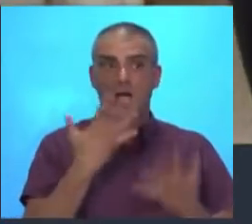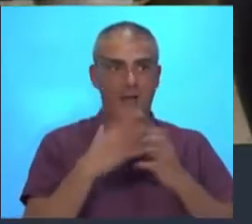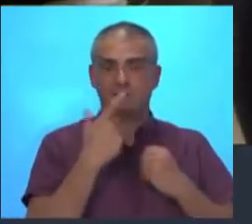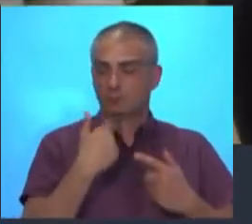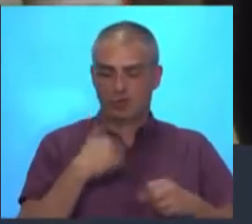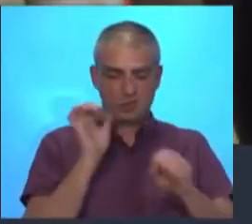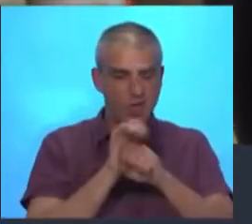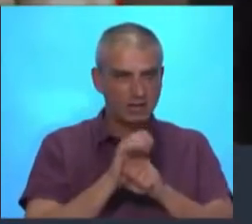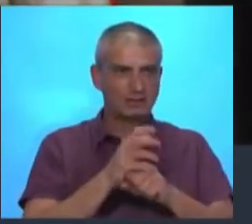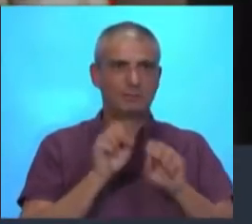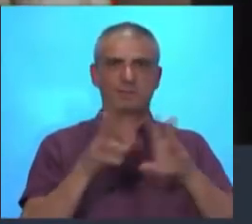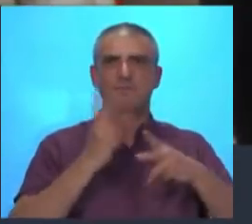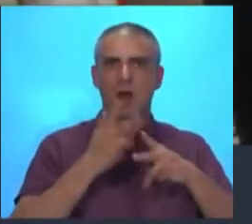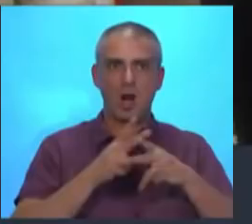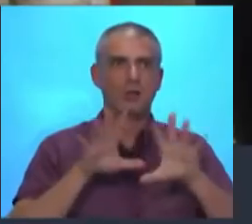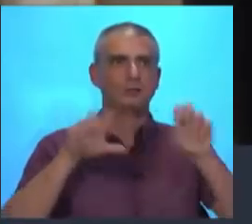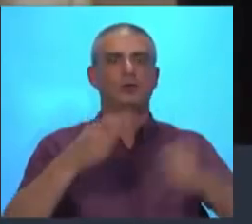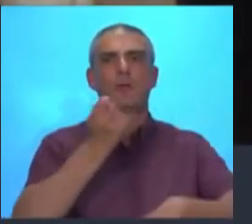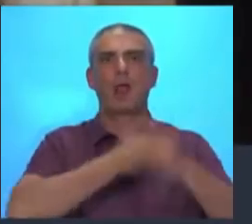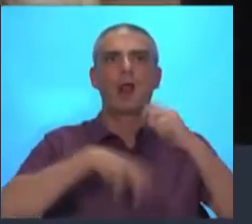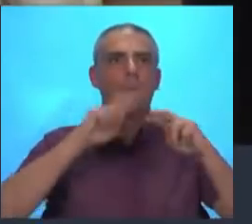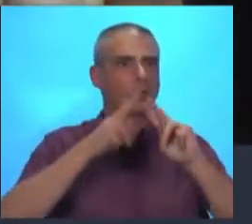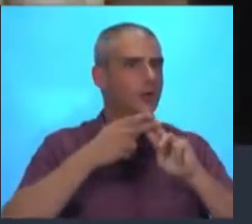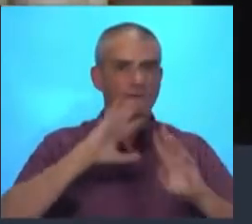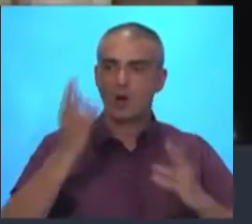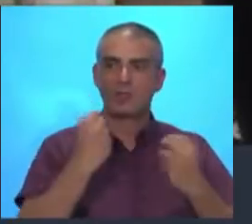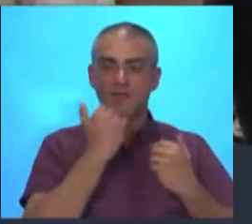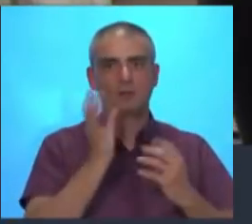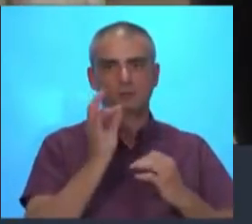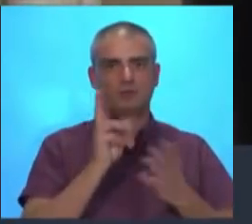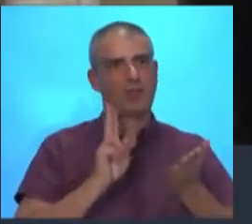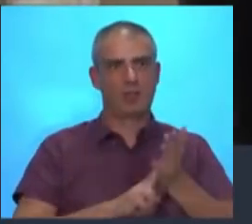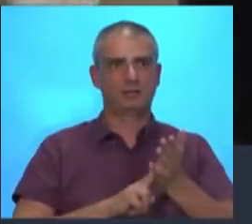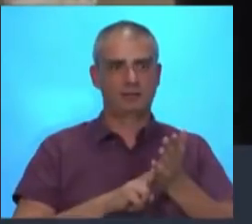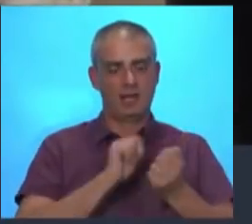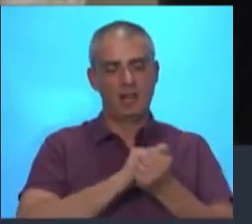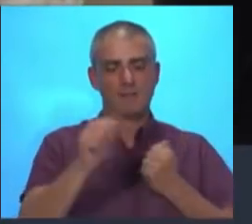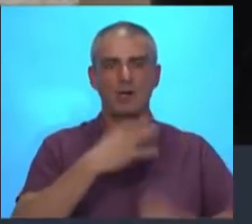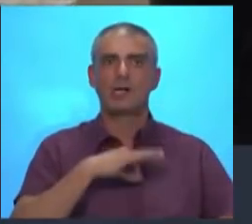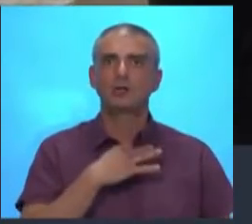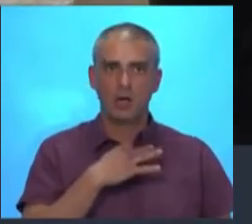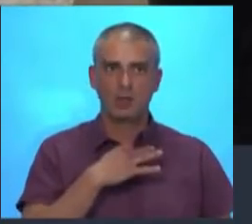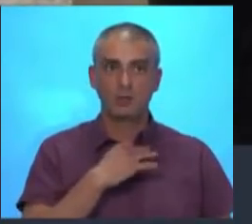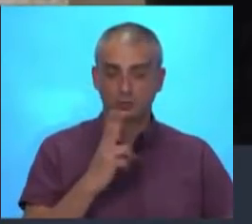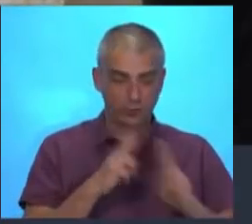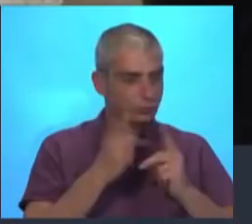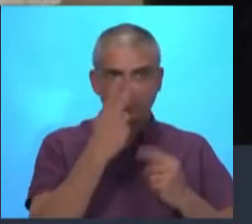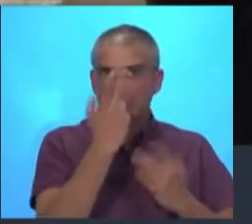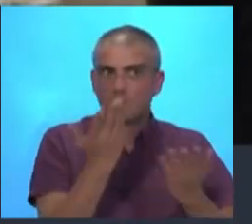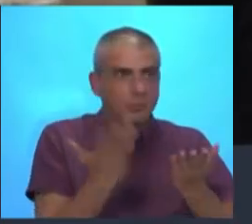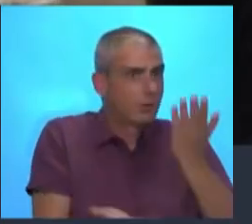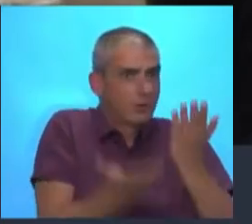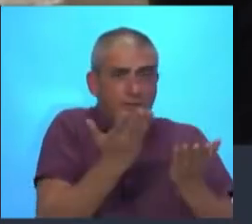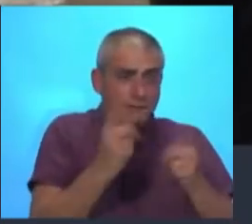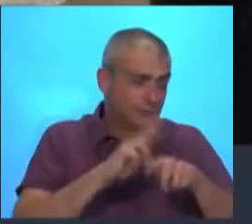אנשים מפיצים מחלות, משתלטים על כלכלת העולם, וכל דבר רע בשביל להצדיק את המחיקה שלנו. כשפוגשים אותם רואים שאין שום הבדל,